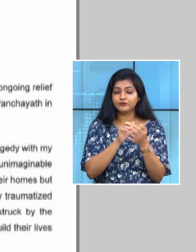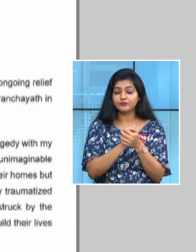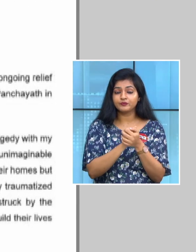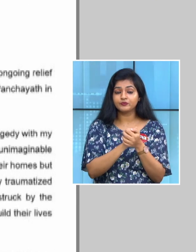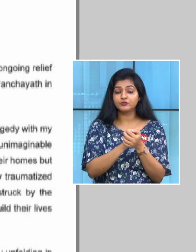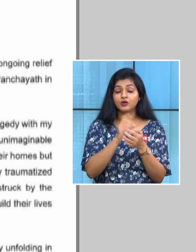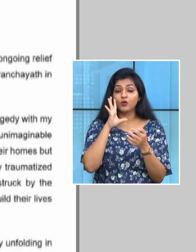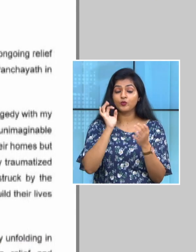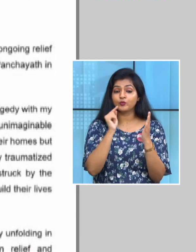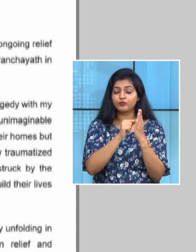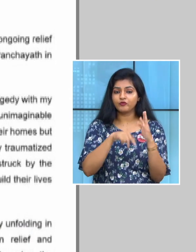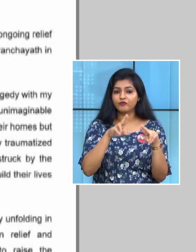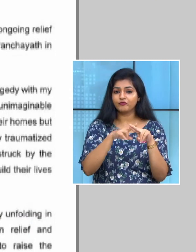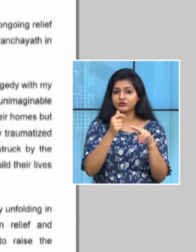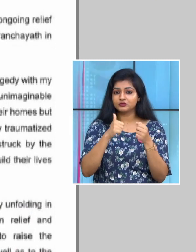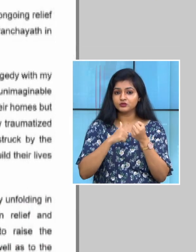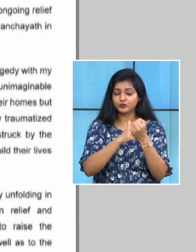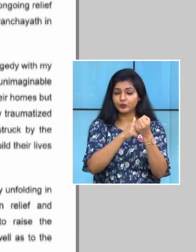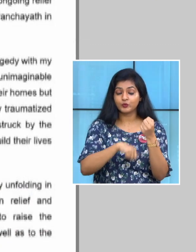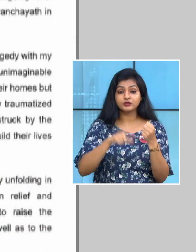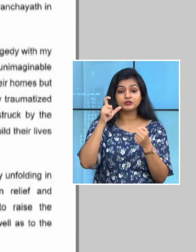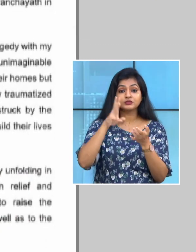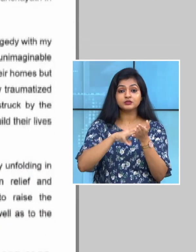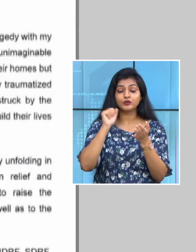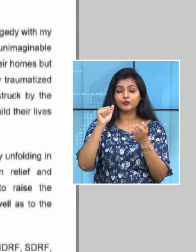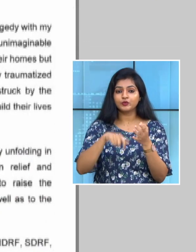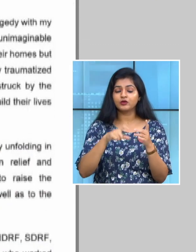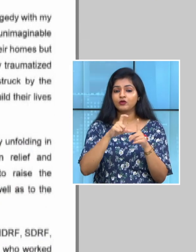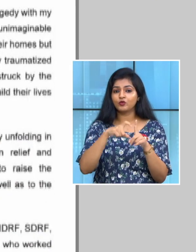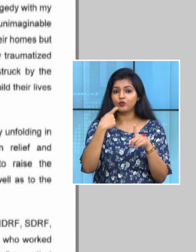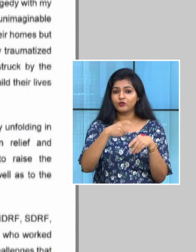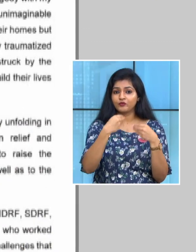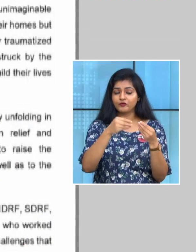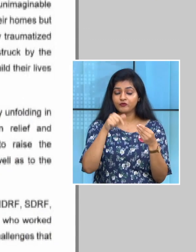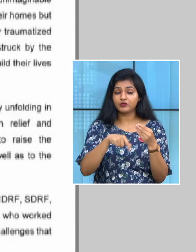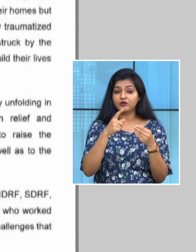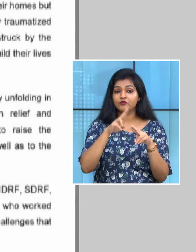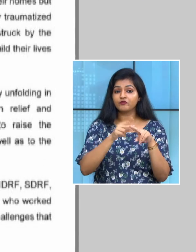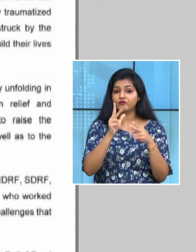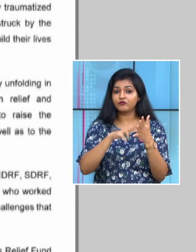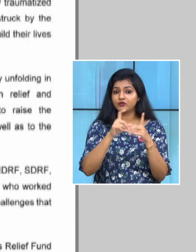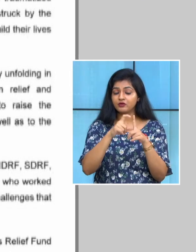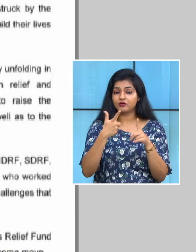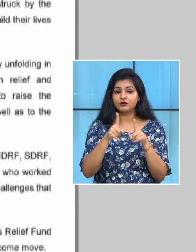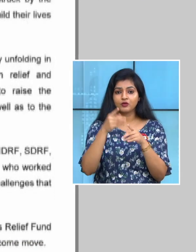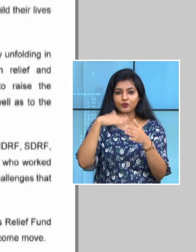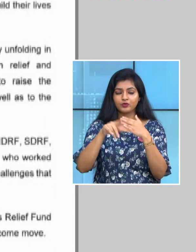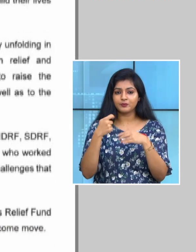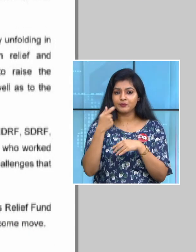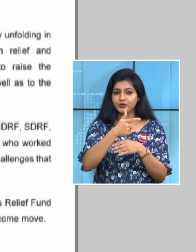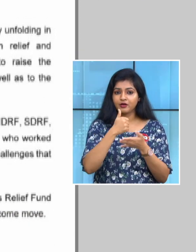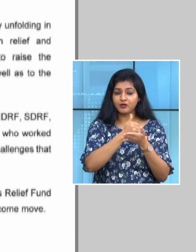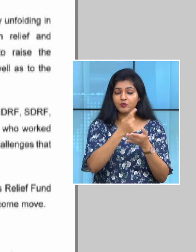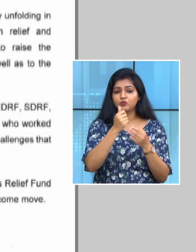ഈ ധനസഹായത്തിന്റെ കാര്യത്തിൽ, അതായത് മുഖ്യമന്ത്രിയുടെ ദുരിതാശ്വാസ നിധിയിൽ നിന്നുമുള്ള സഹായ ധനത്തിന്റെ വർധനവുണ്ടാകണം എന്നുള്ളത് തന്നെയാണ്